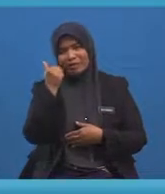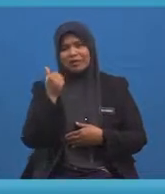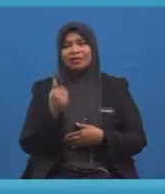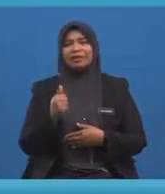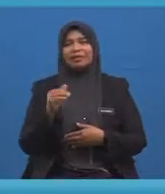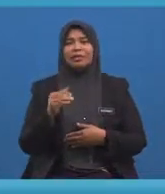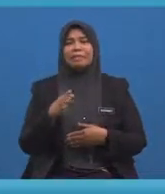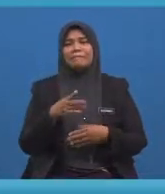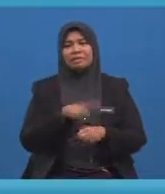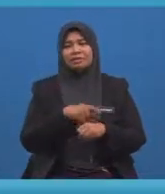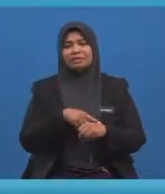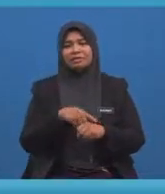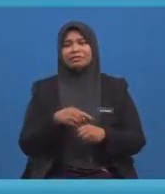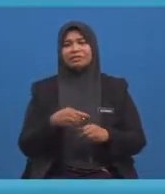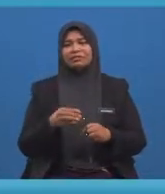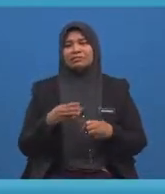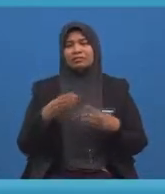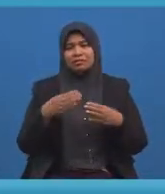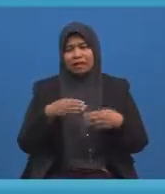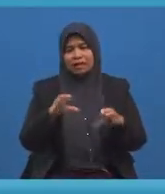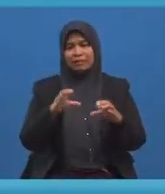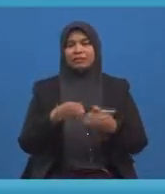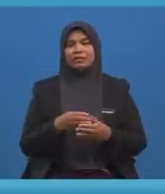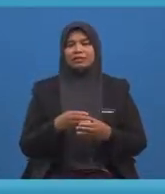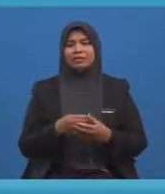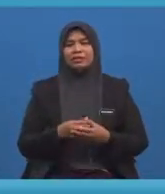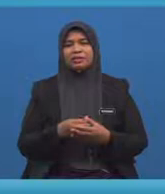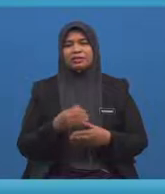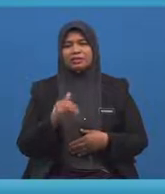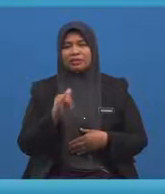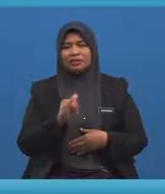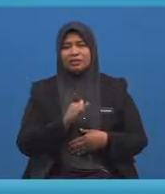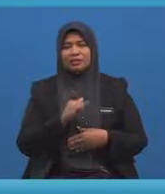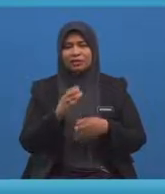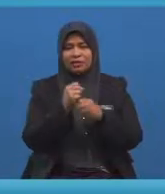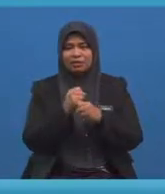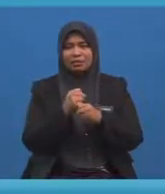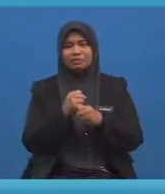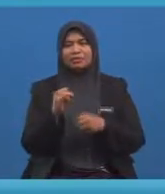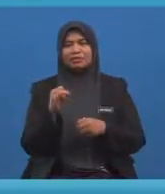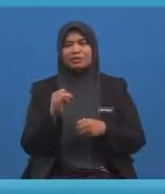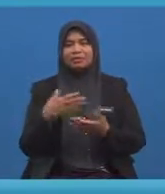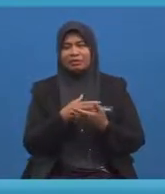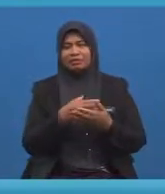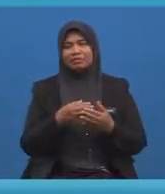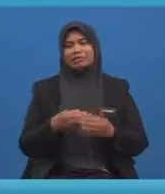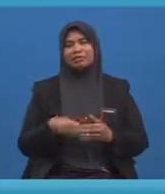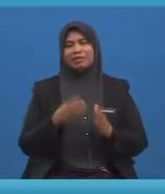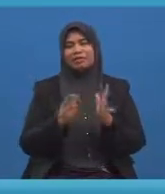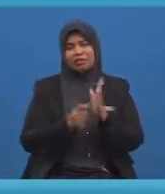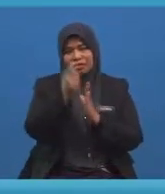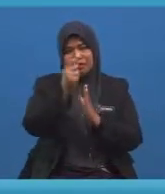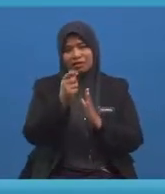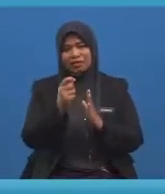memang berlalu dengan cepat. Saya mendapati anak saya semakin tinggi dan semakin